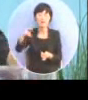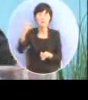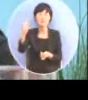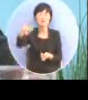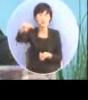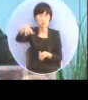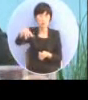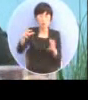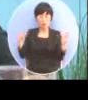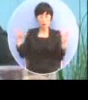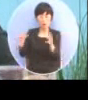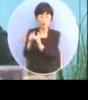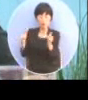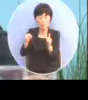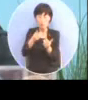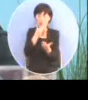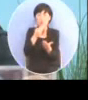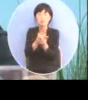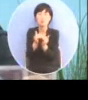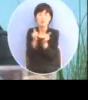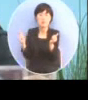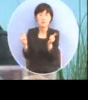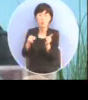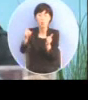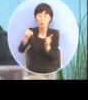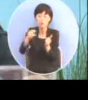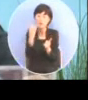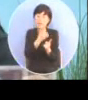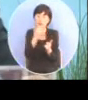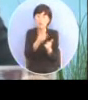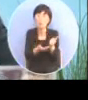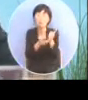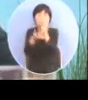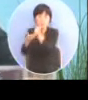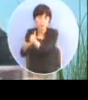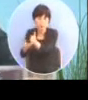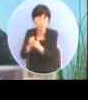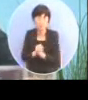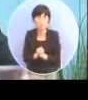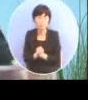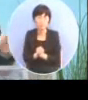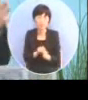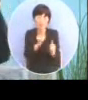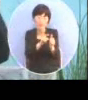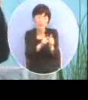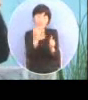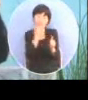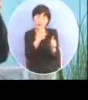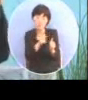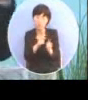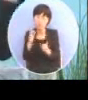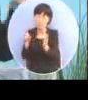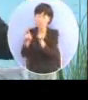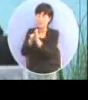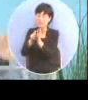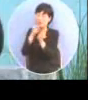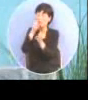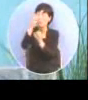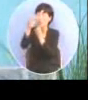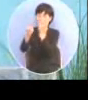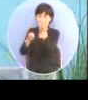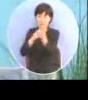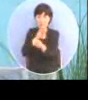Phi-rơ được Chúa gọi đến núi Olive nhận sứ mệnh tại đây. Phi-rơ. 이 신앙 고백은 베드로가 하나님의 역사적인